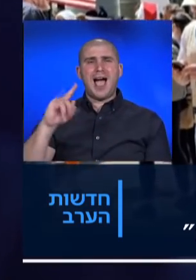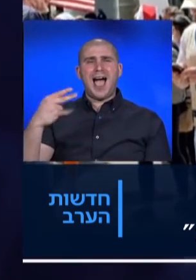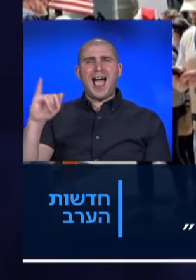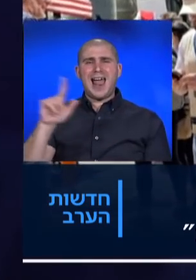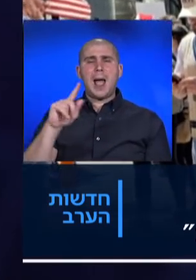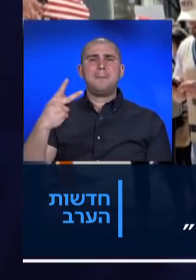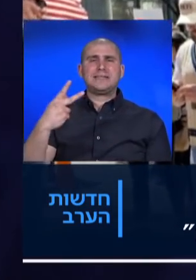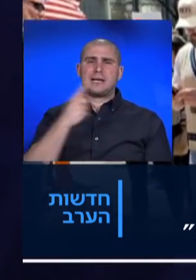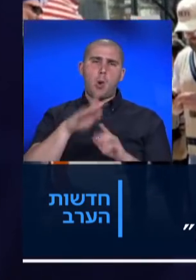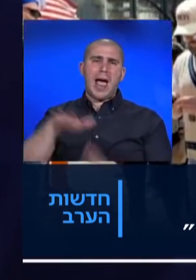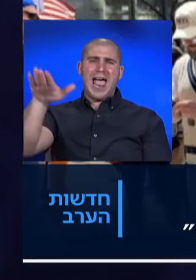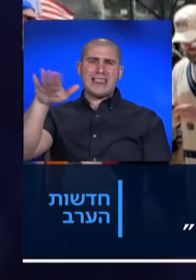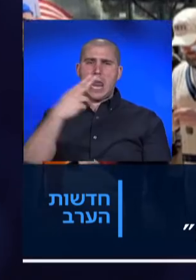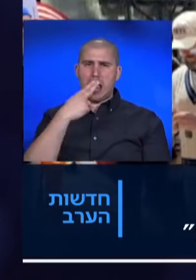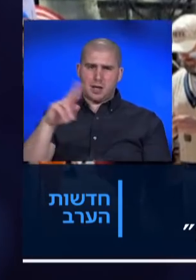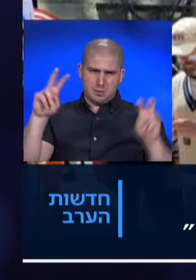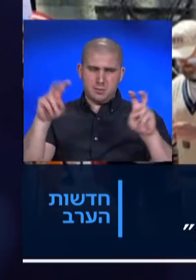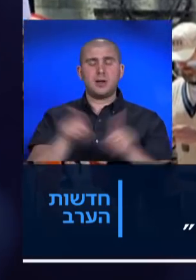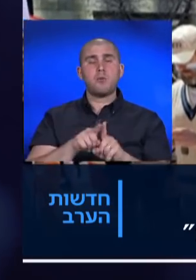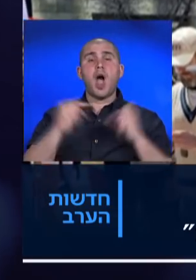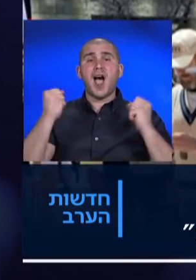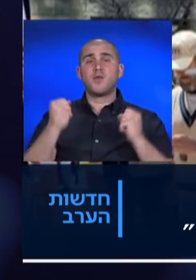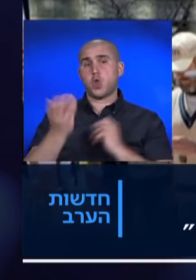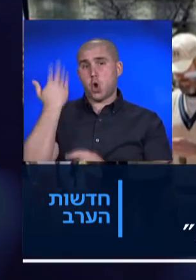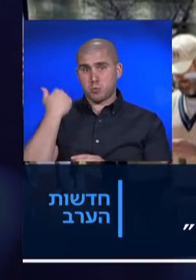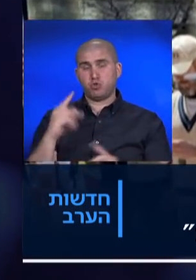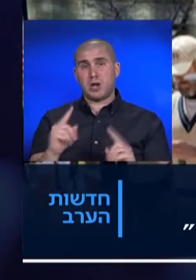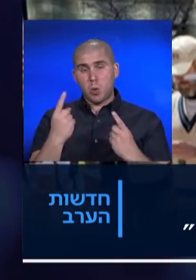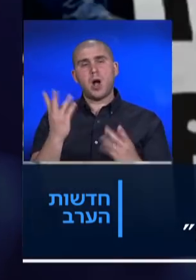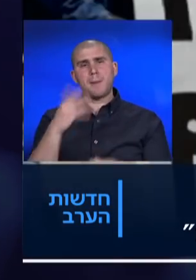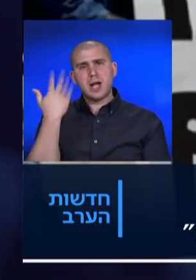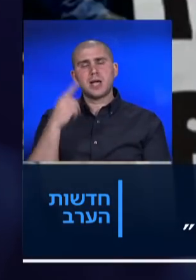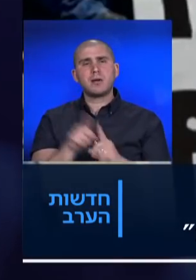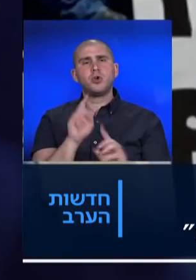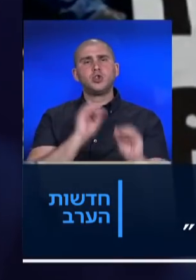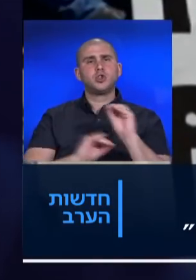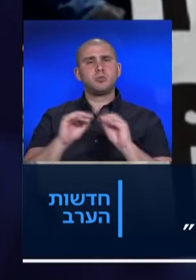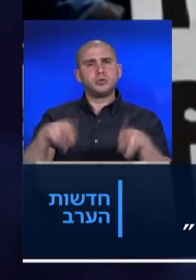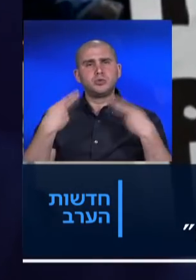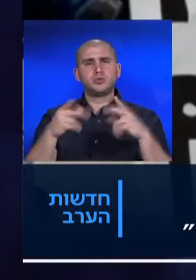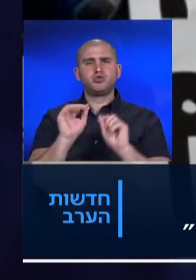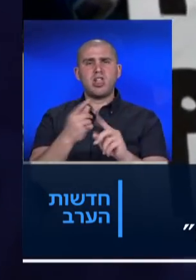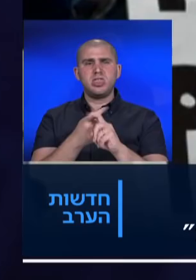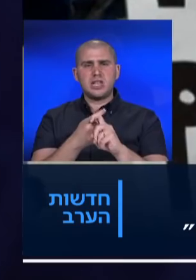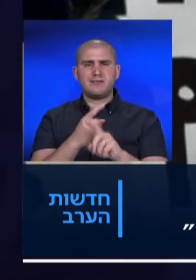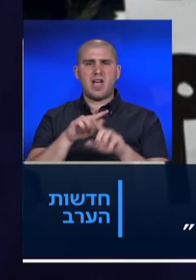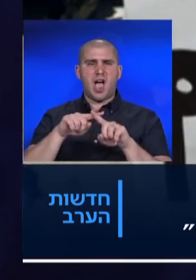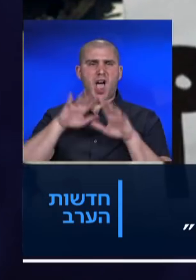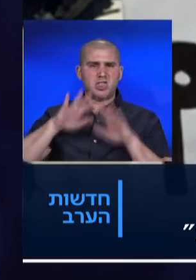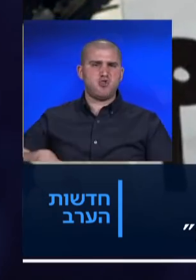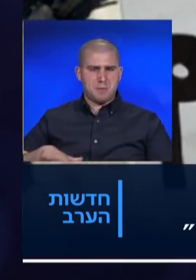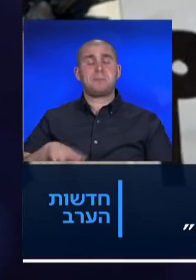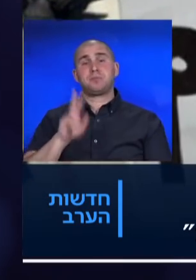כמובן הפגנות קודמות שנערכו, שגם בהם היה שימוש במוטיבים נאצים ואנטישמיים. ישנה גם